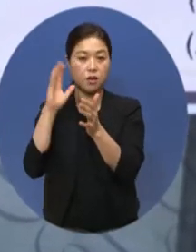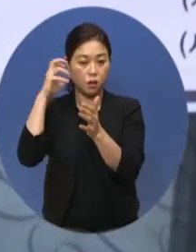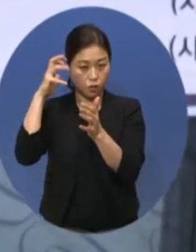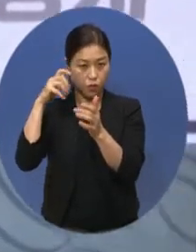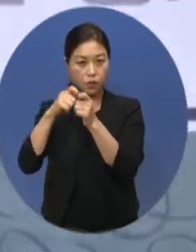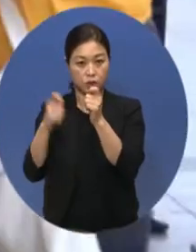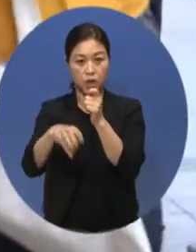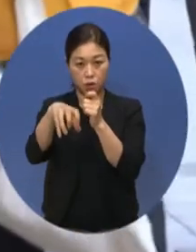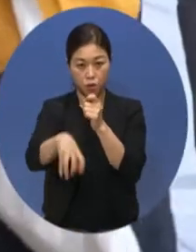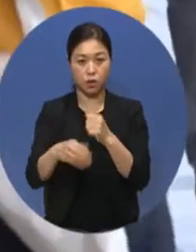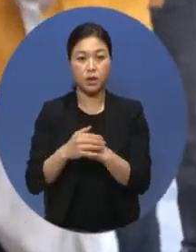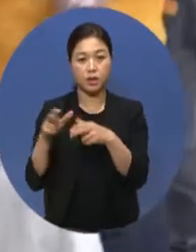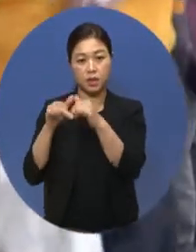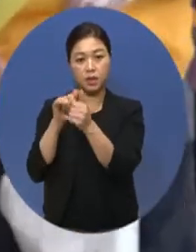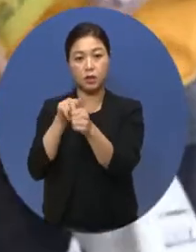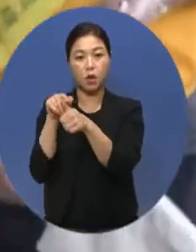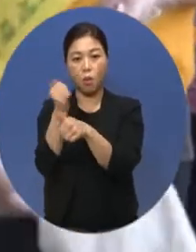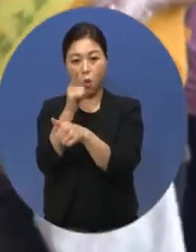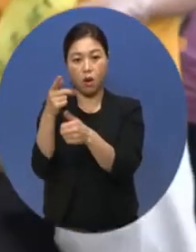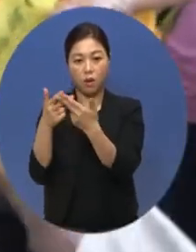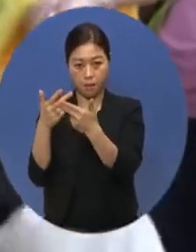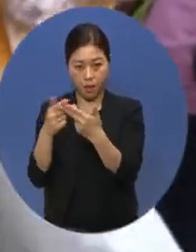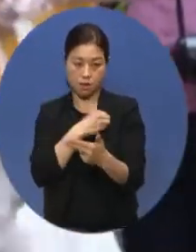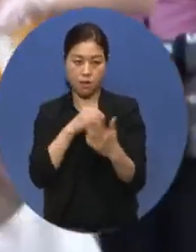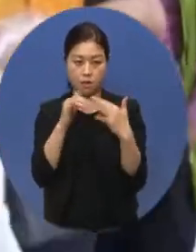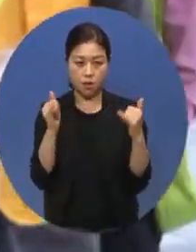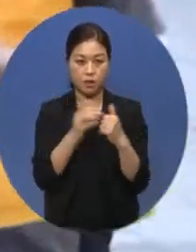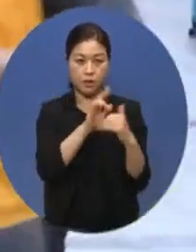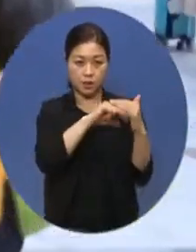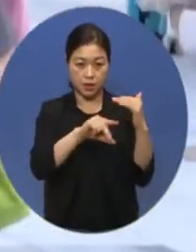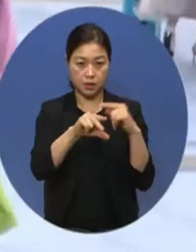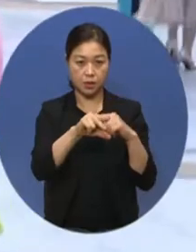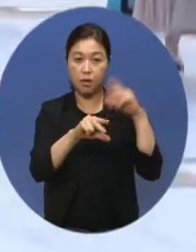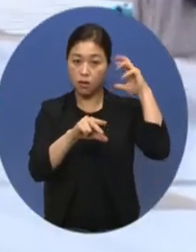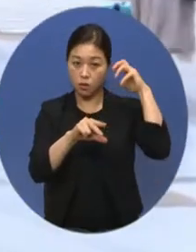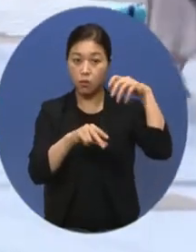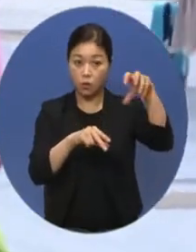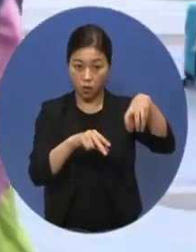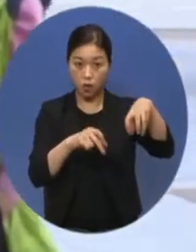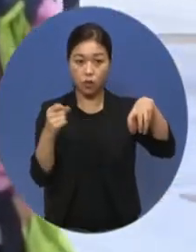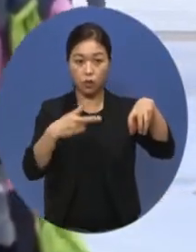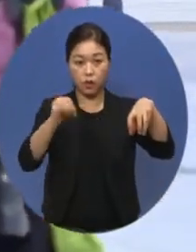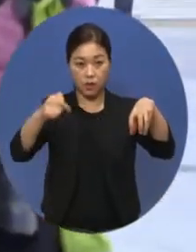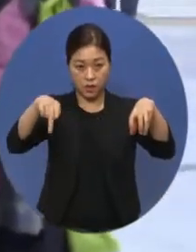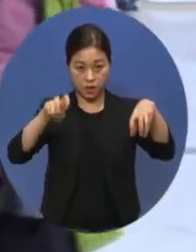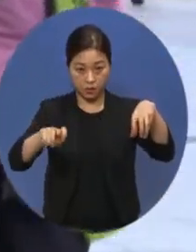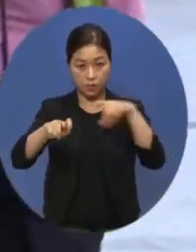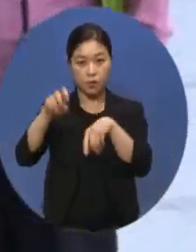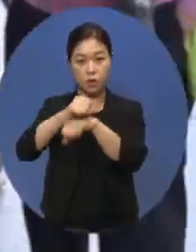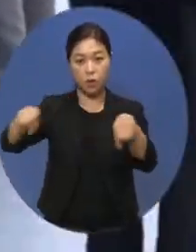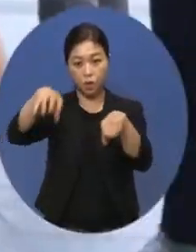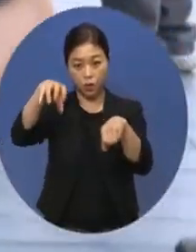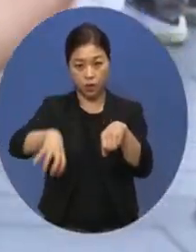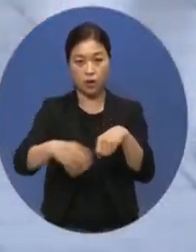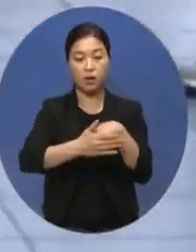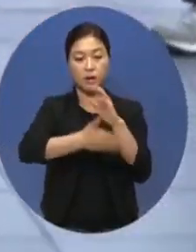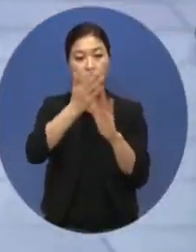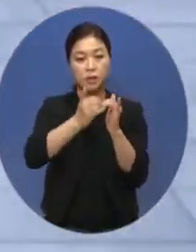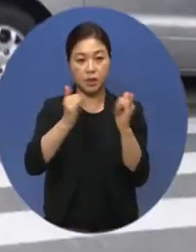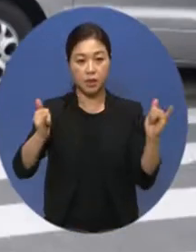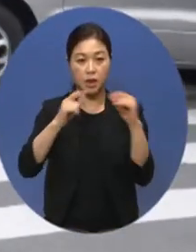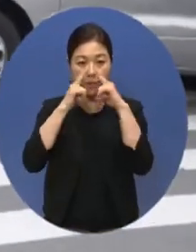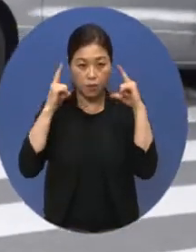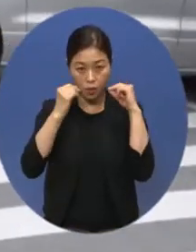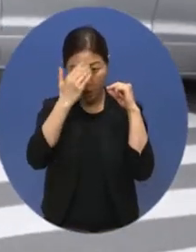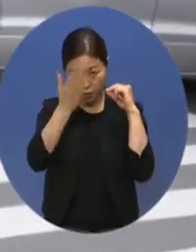지회, 장애인정보협회 회원들은 지하철 염등포역과 대림역 광장에서 시민들에게